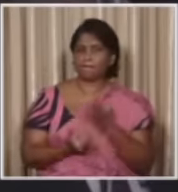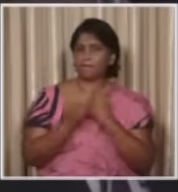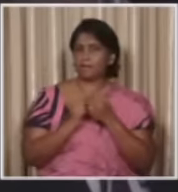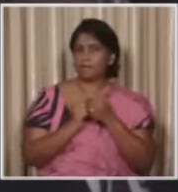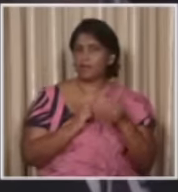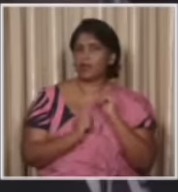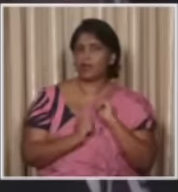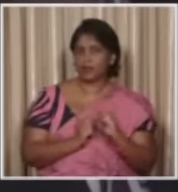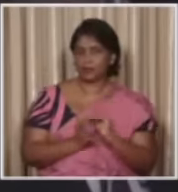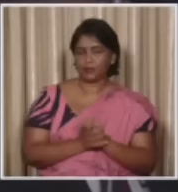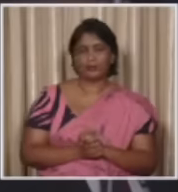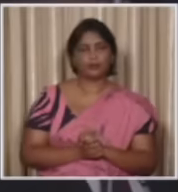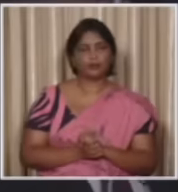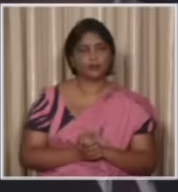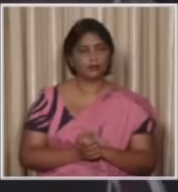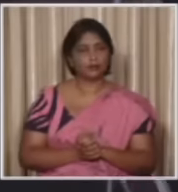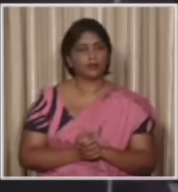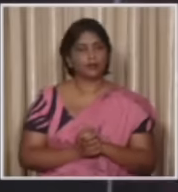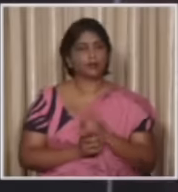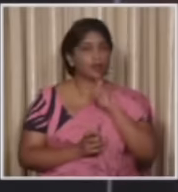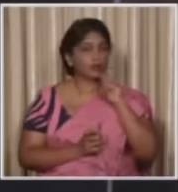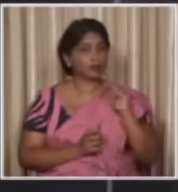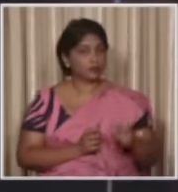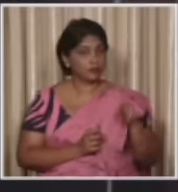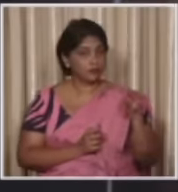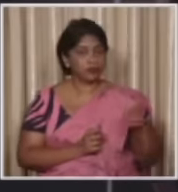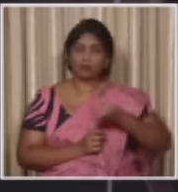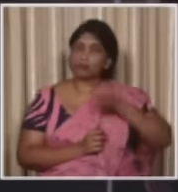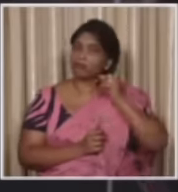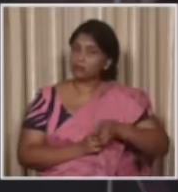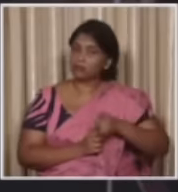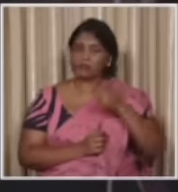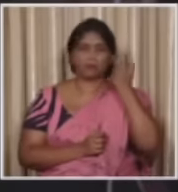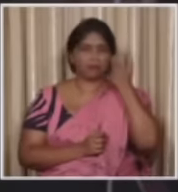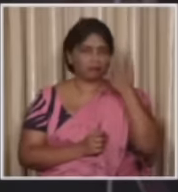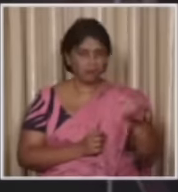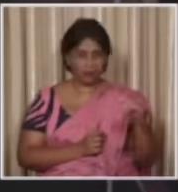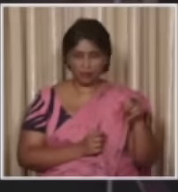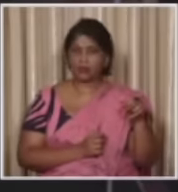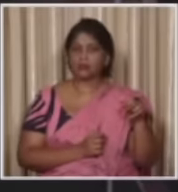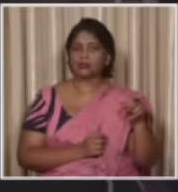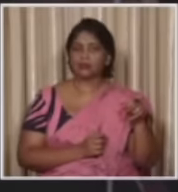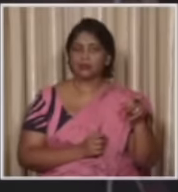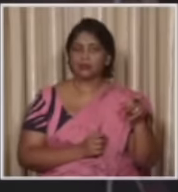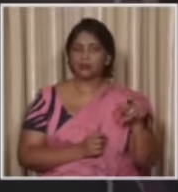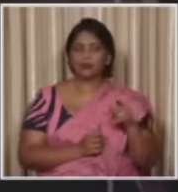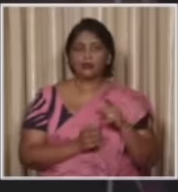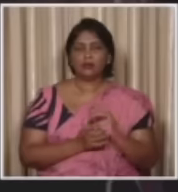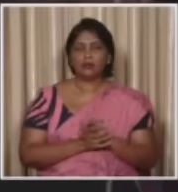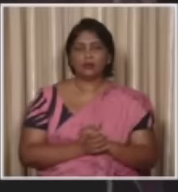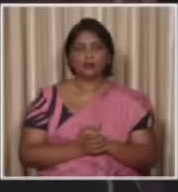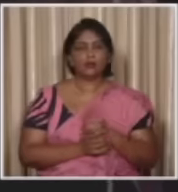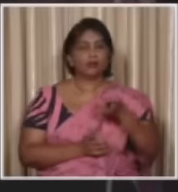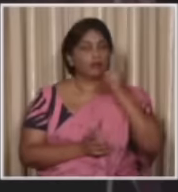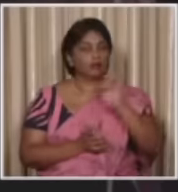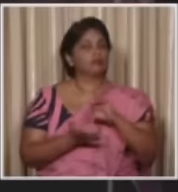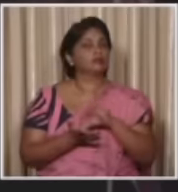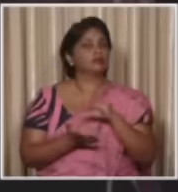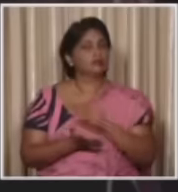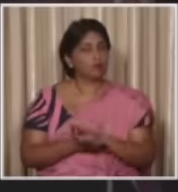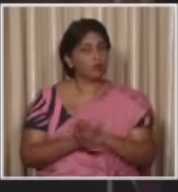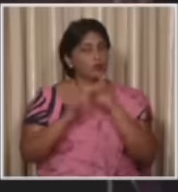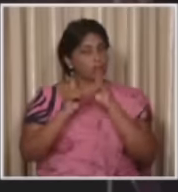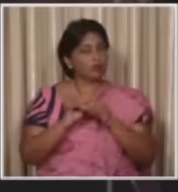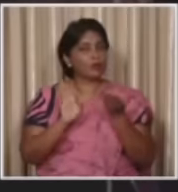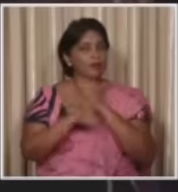එකක් කරන්නේ? එතකොට අග්‍රනිශ්චයකාරතුමා යොපු නිර්දේශයත් නොසලකා හැරලා හරි ඒගොල්ලෝ තීන්දුව ගන්නවා. දැන් ඔය වගේ